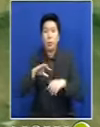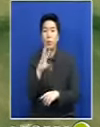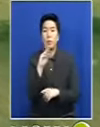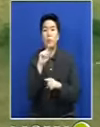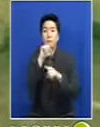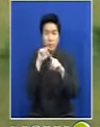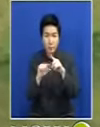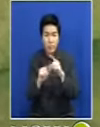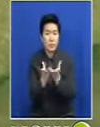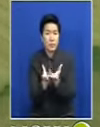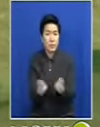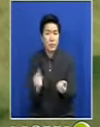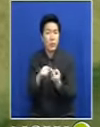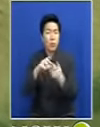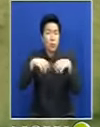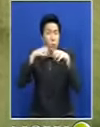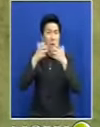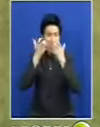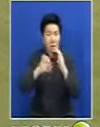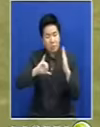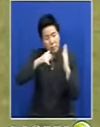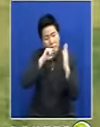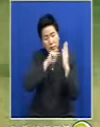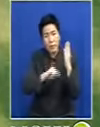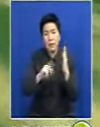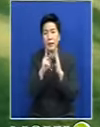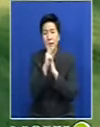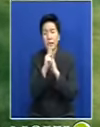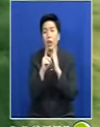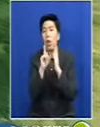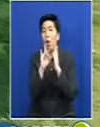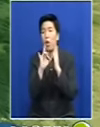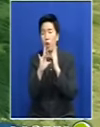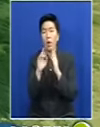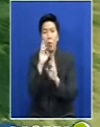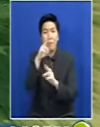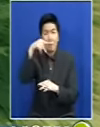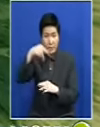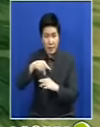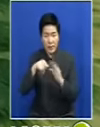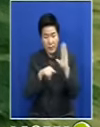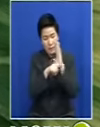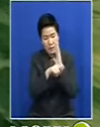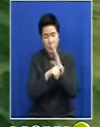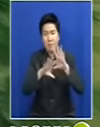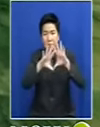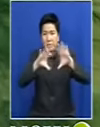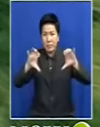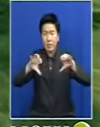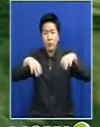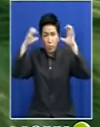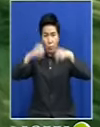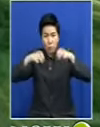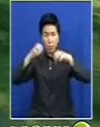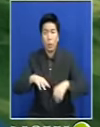ละ60ของพื้นที่กับฝนตกหนักบางแห่งกาฬสินธุ์ 101เฝ้าระวังเป็นพิเศษนะครับภาคตะวันออกมีเมฆเป็นส่วนมากฝนฟ้าคะน